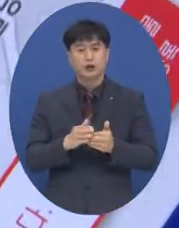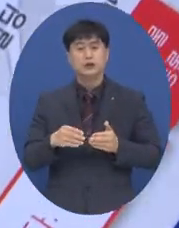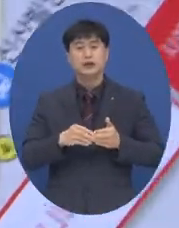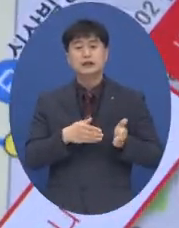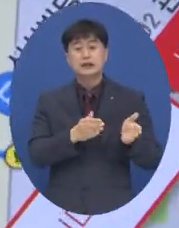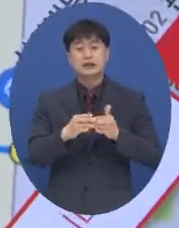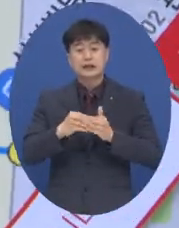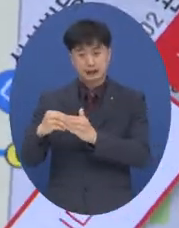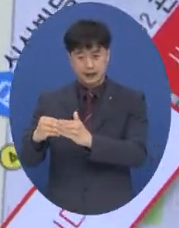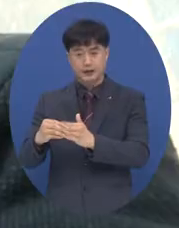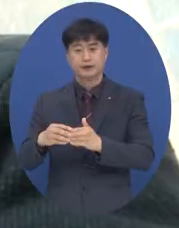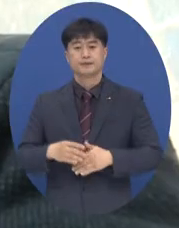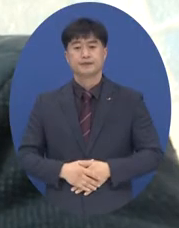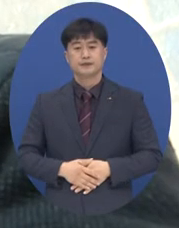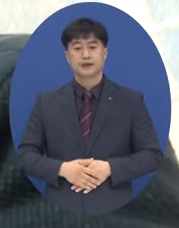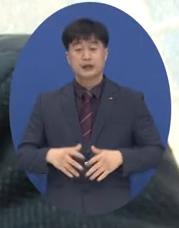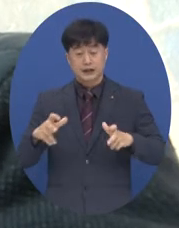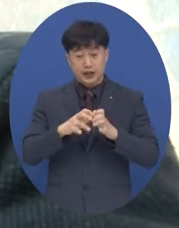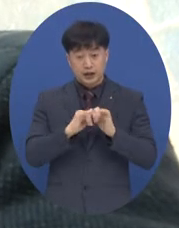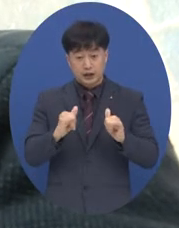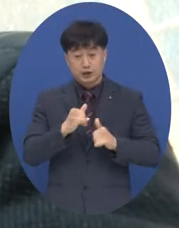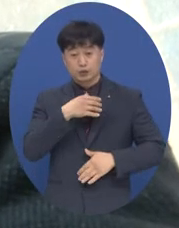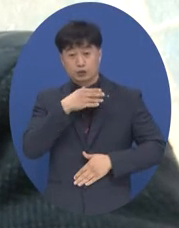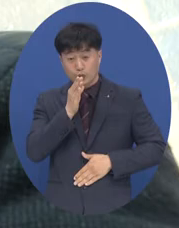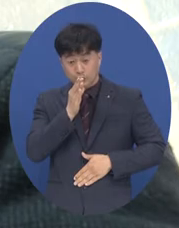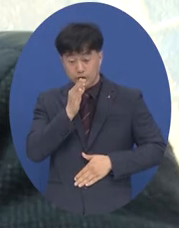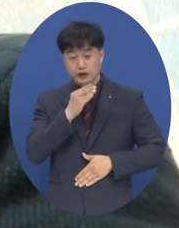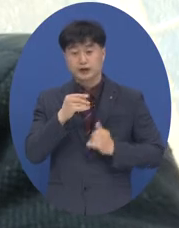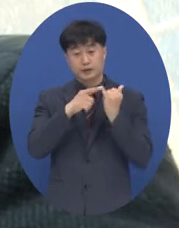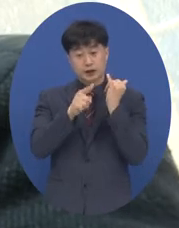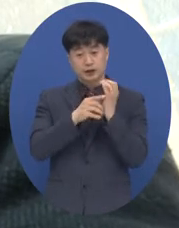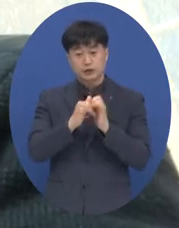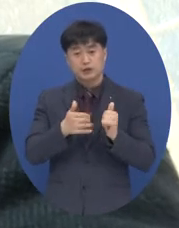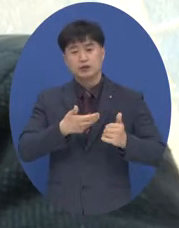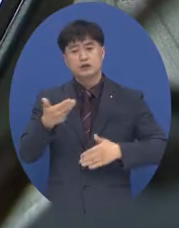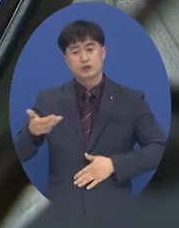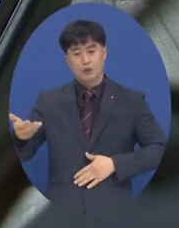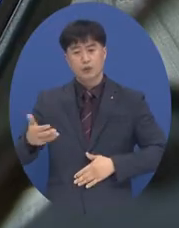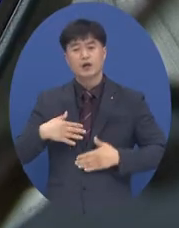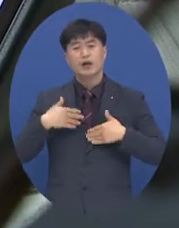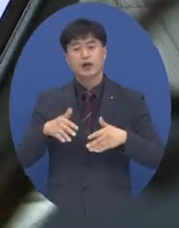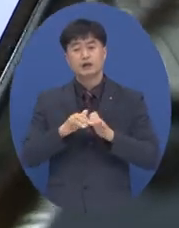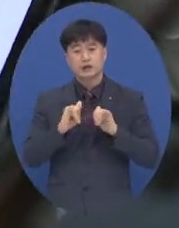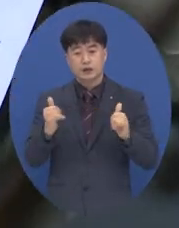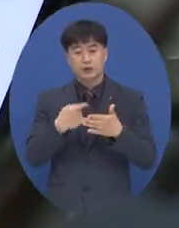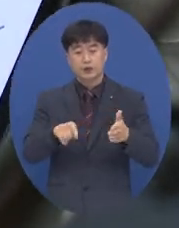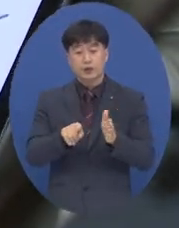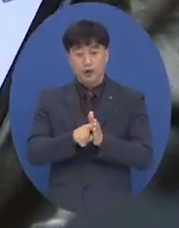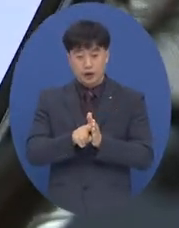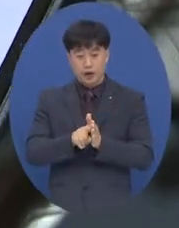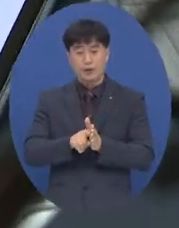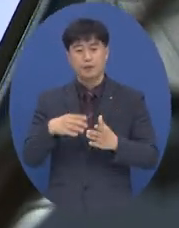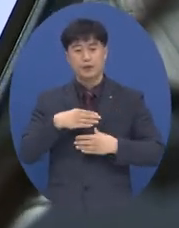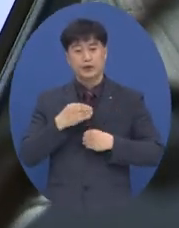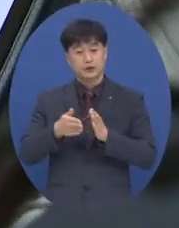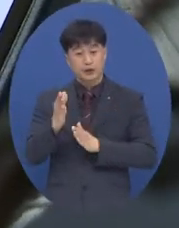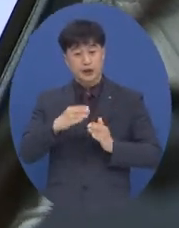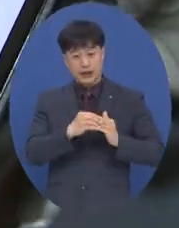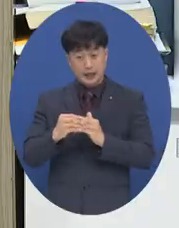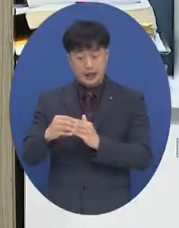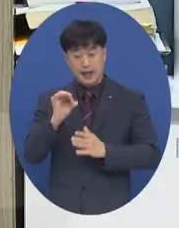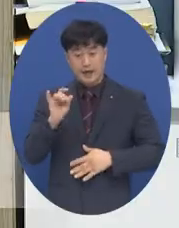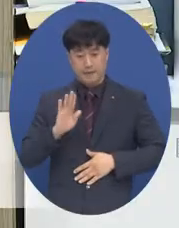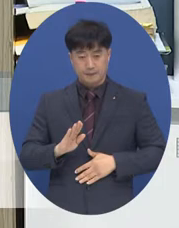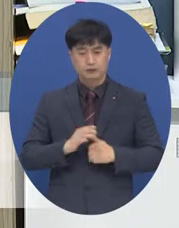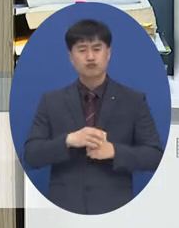길안내를 봤습니다 장애인과 어르신 임산부 등 이동 약자를 위한 편의시설 안내 스마트 앱 입니다